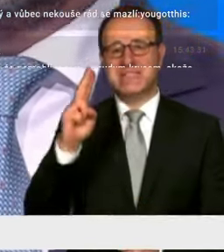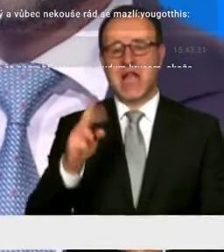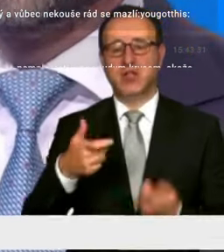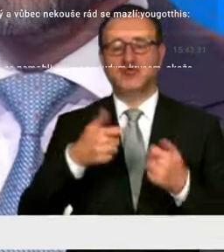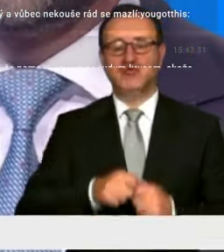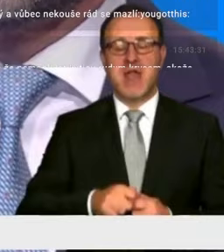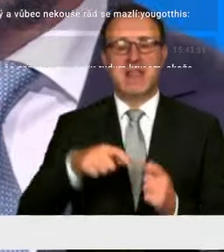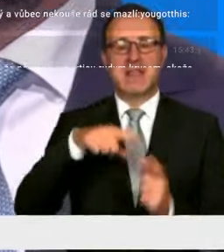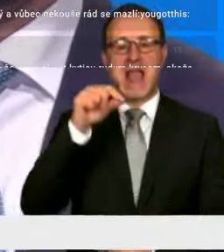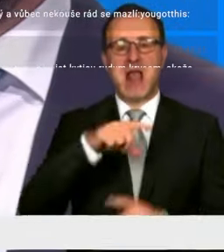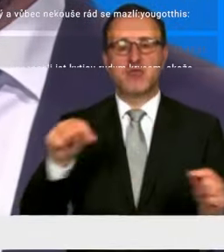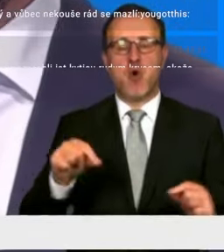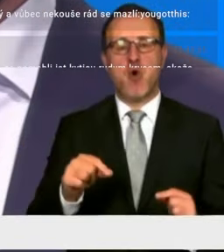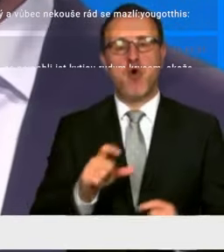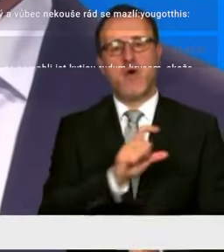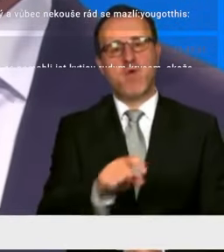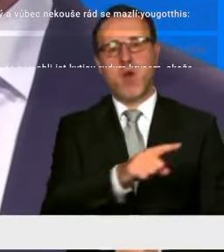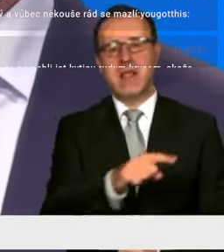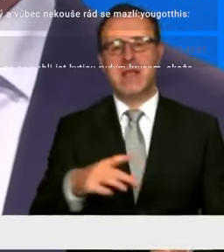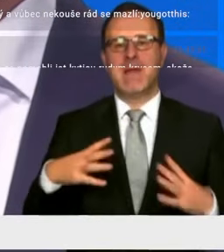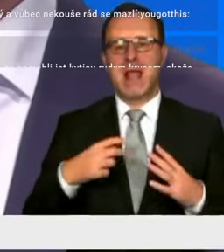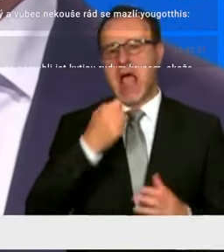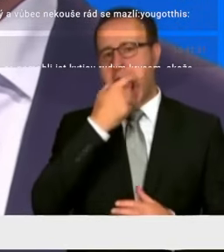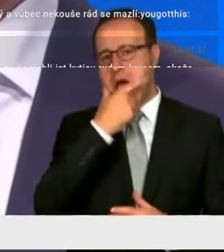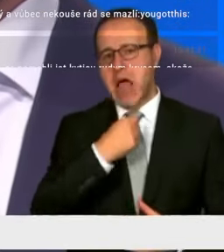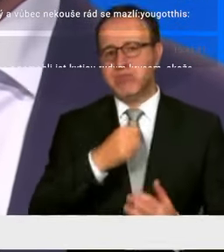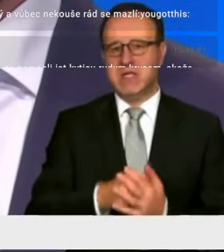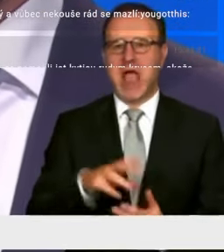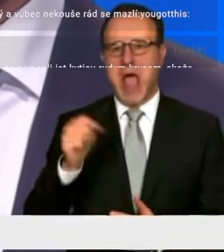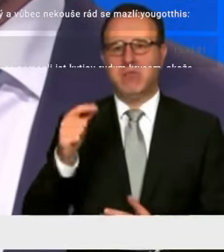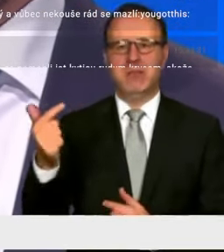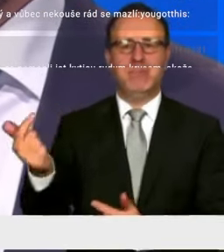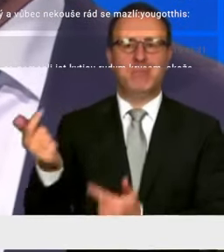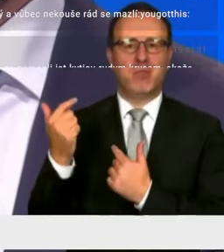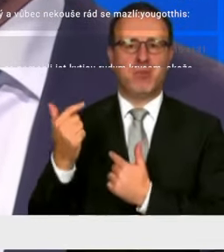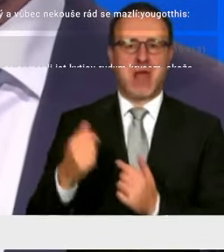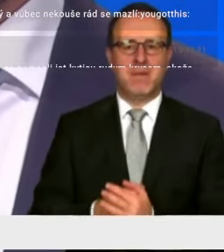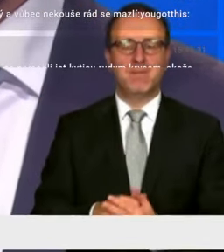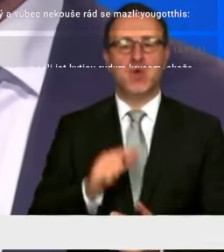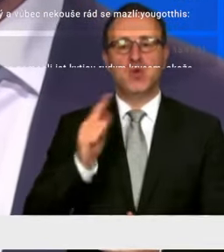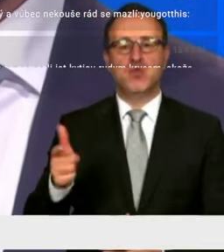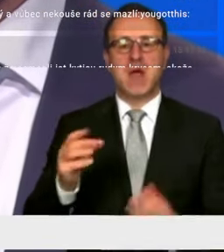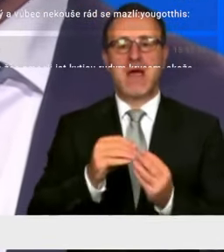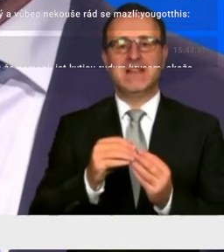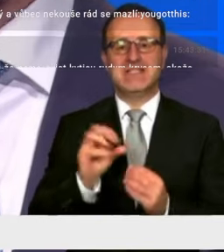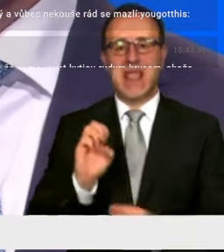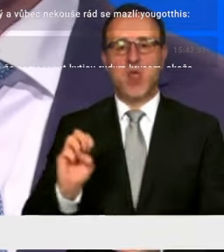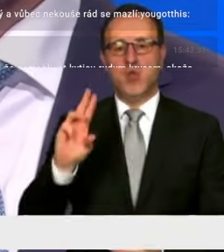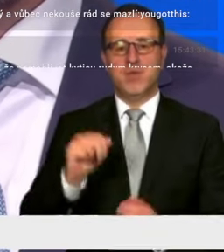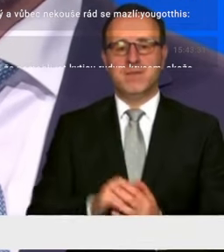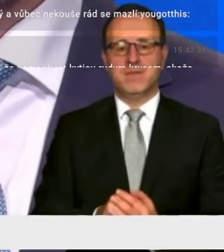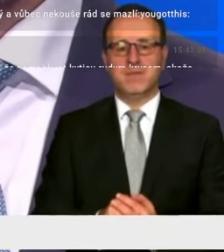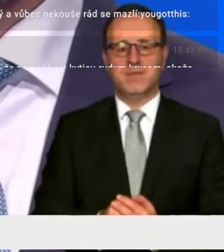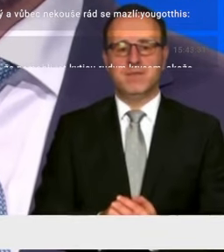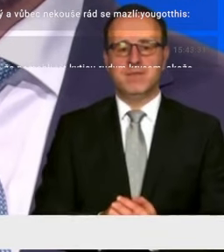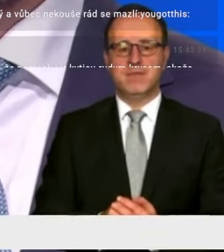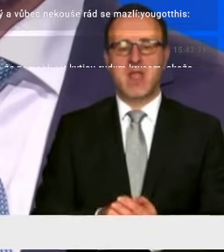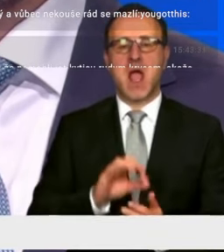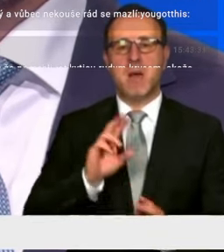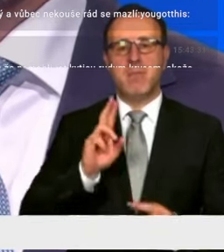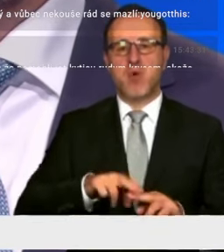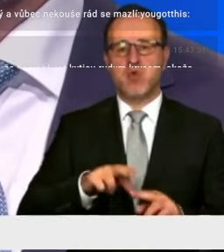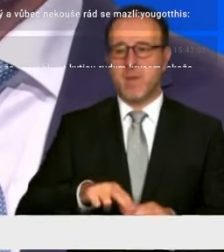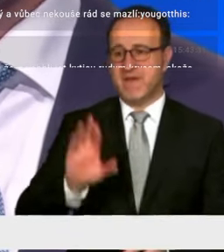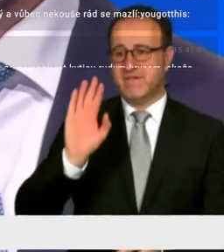eh druhá vec je vizitka je Európska únia a potom ja môžem teraz ale pre krátkosť času to nepoviem A potom je tu vaša